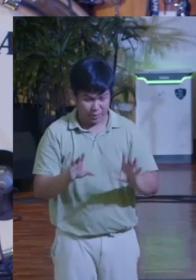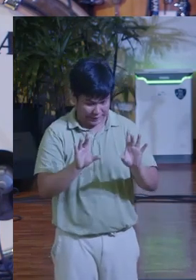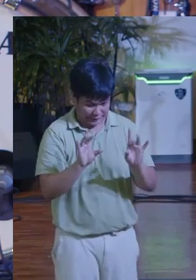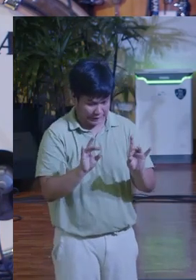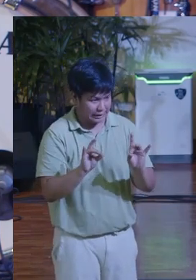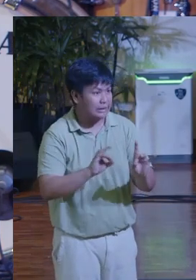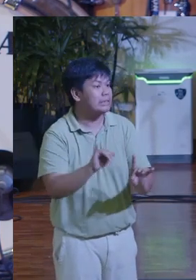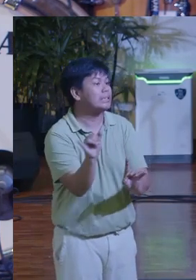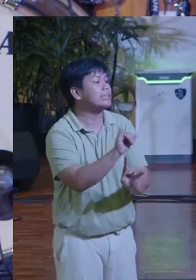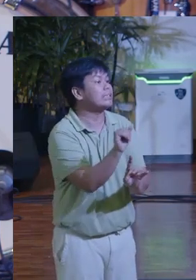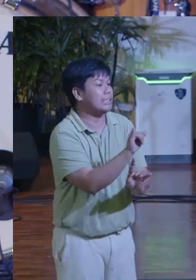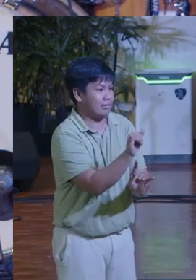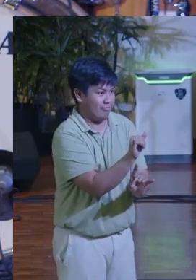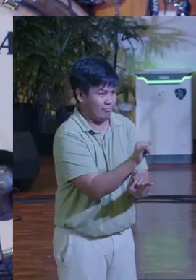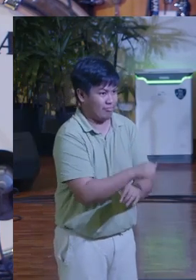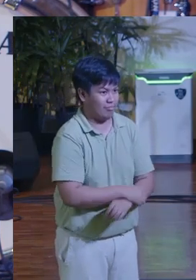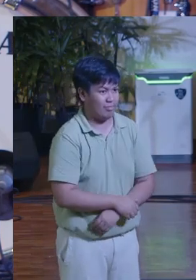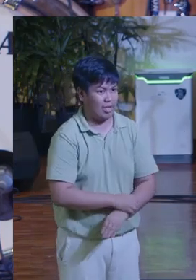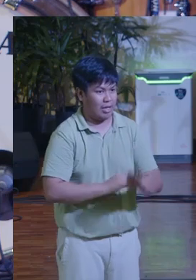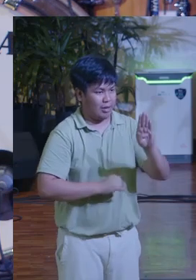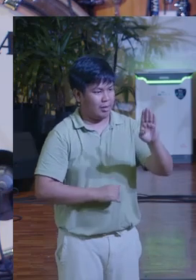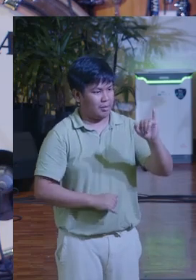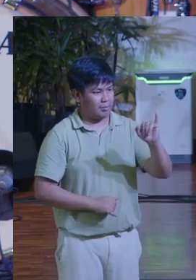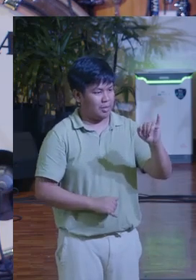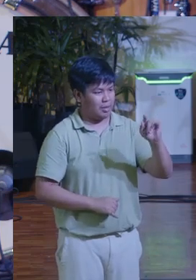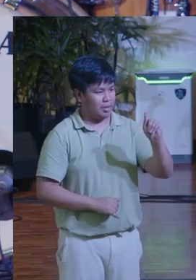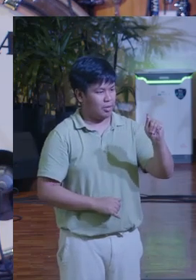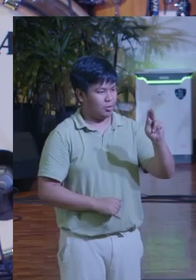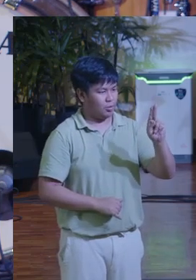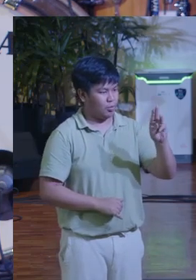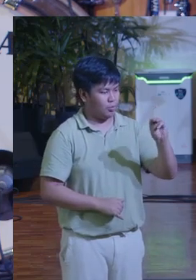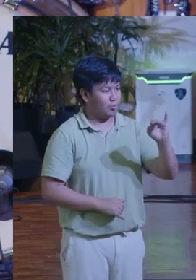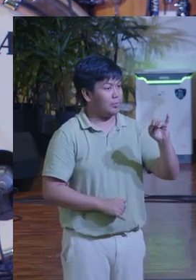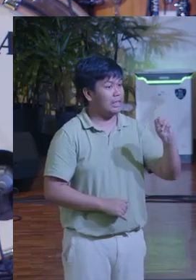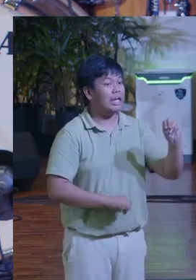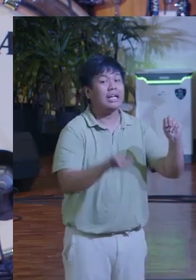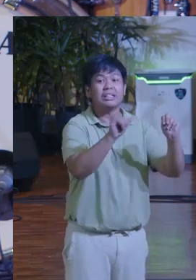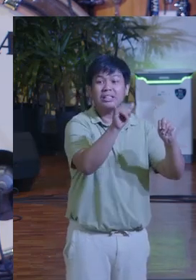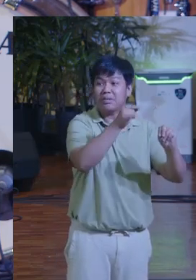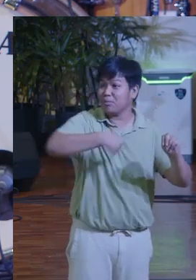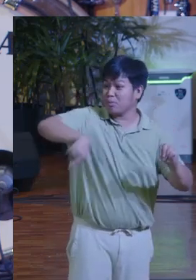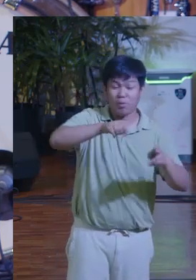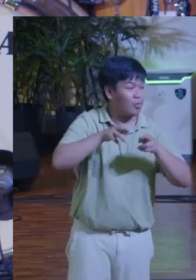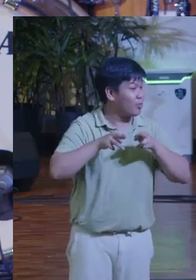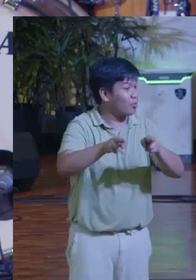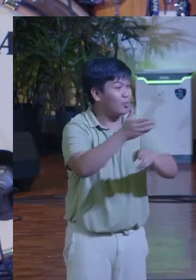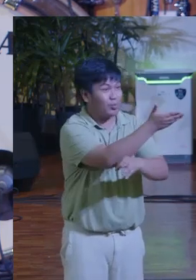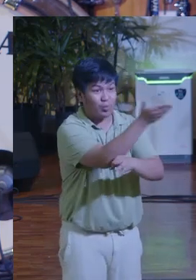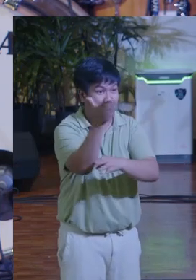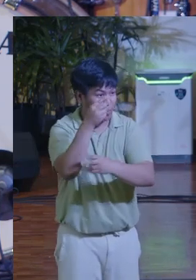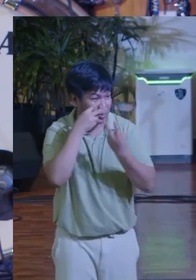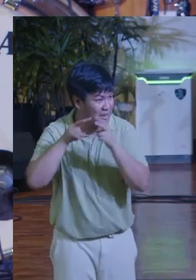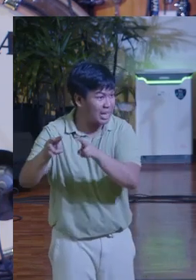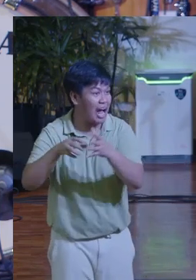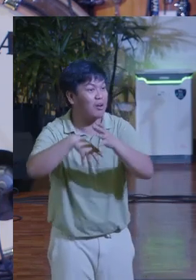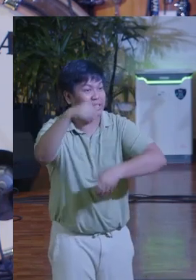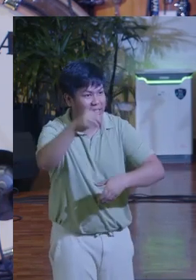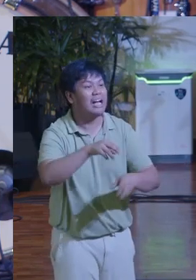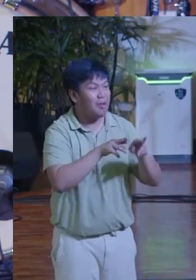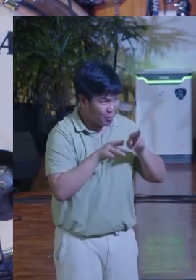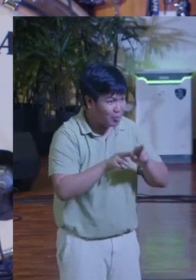and pitch. Yung bitumen po ay asphalt. Yung pitch po ay pandikit,